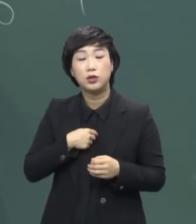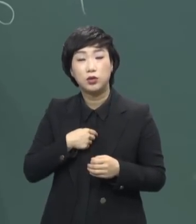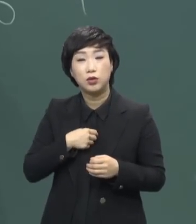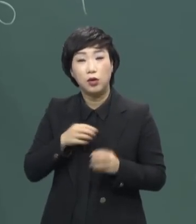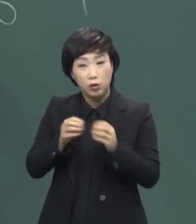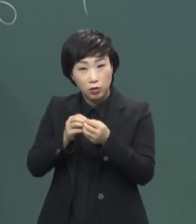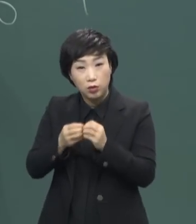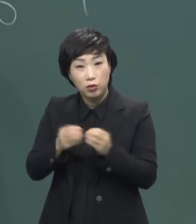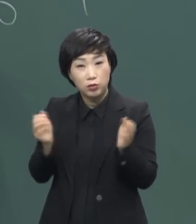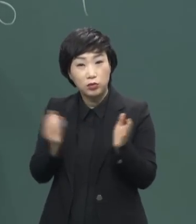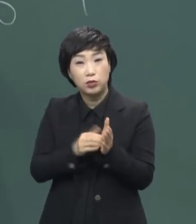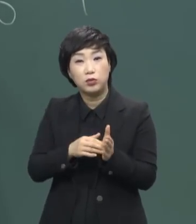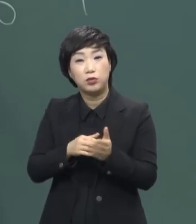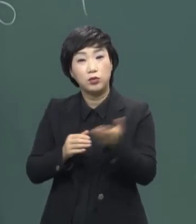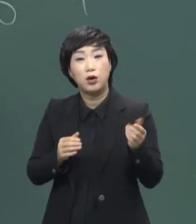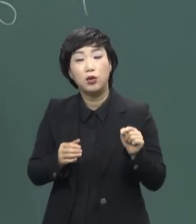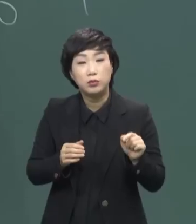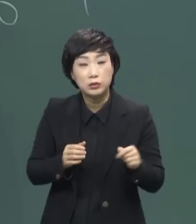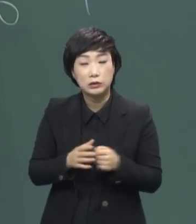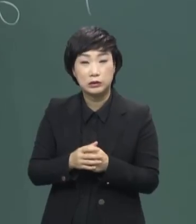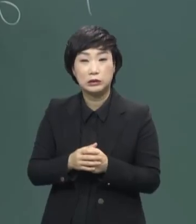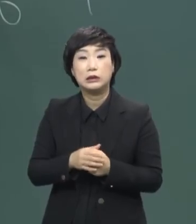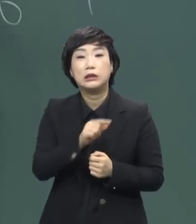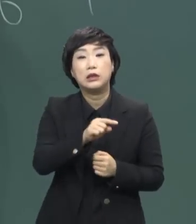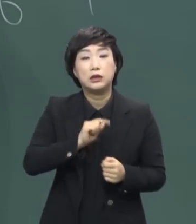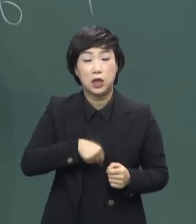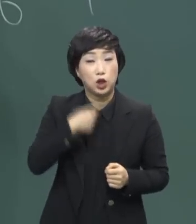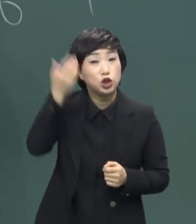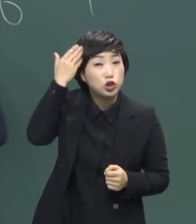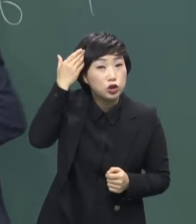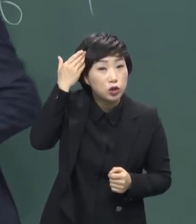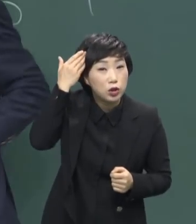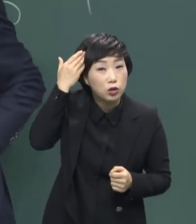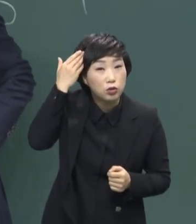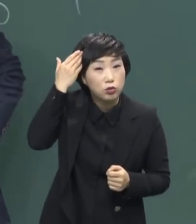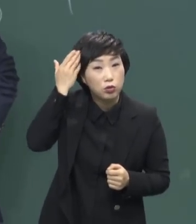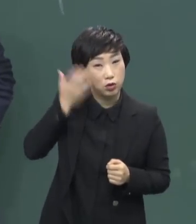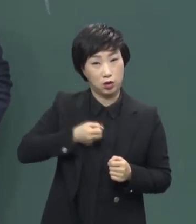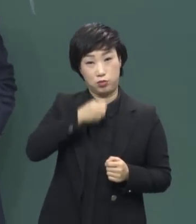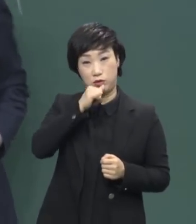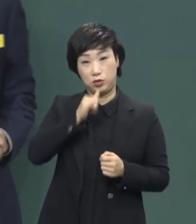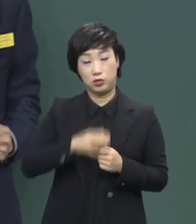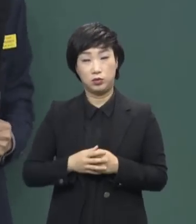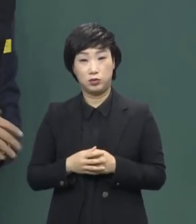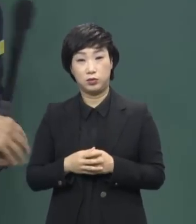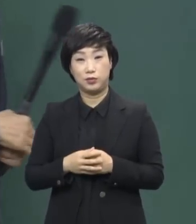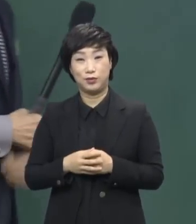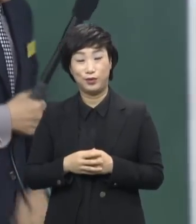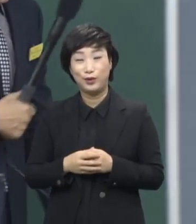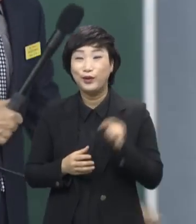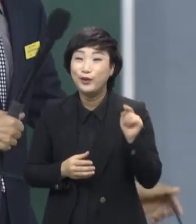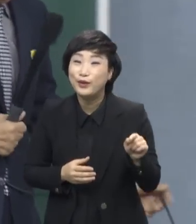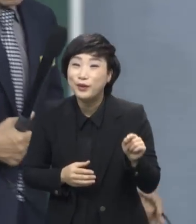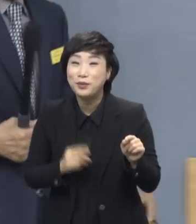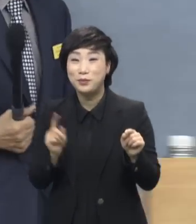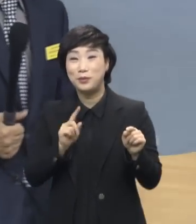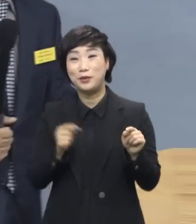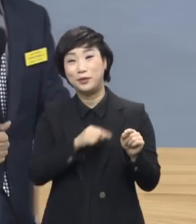자기 마음대로 해석하려. 그래서 그걸 자기 지식이라고 갖고 있어요. 이